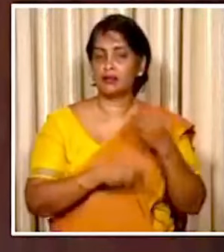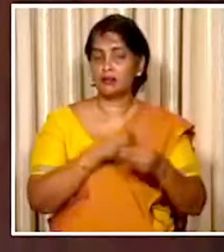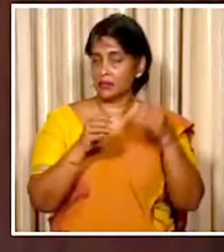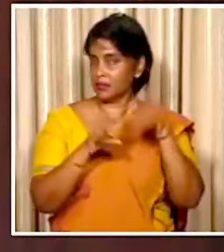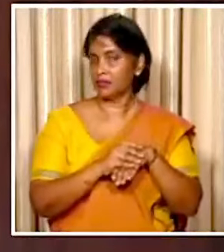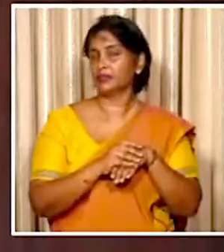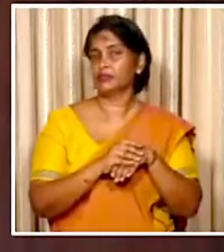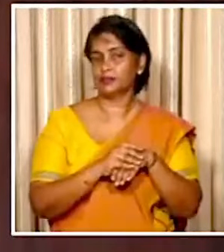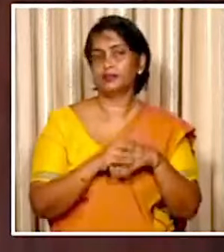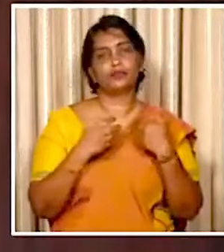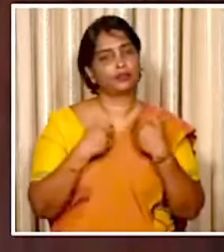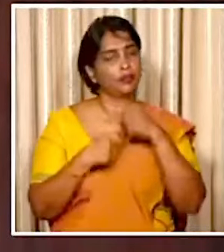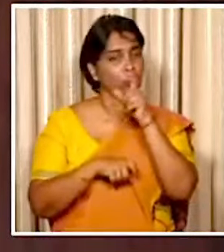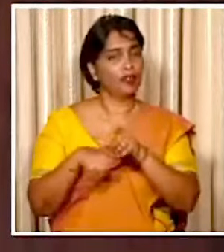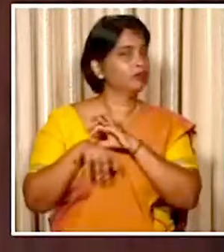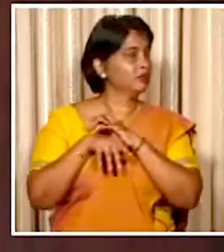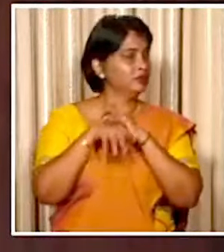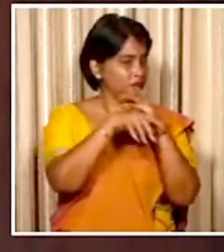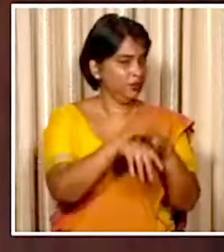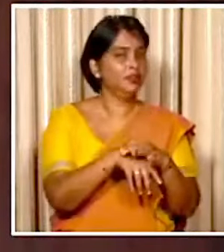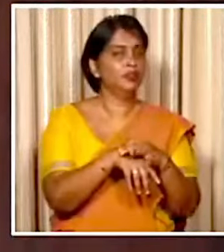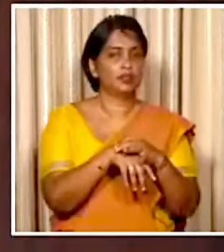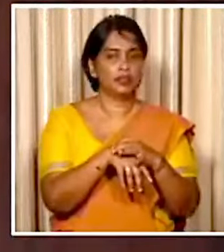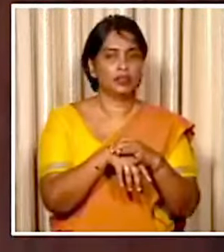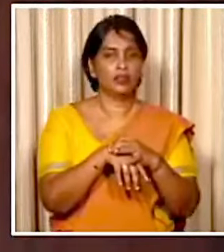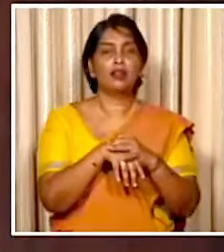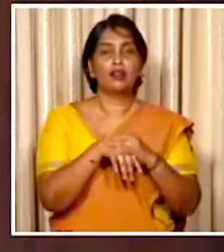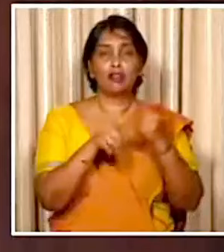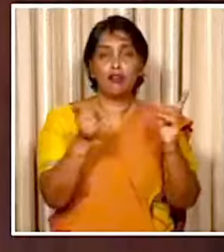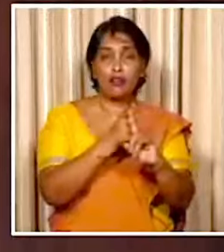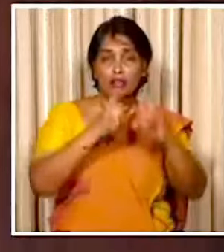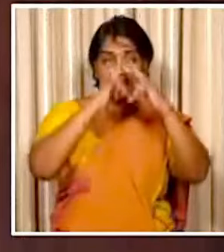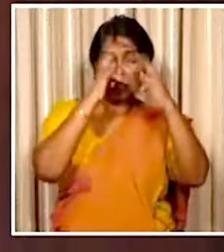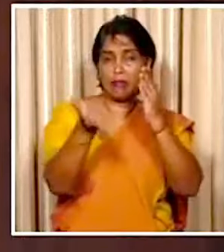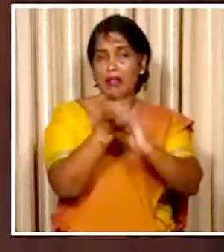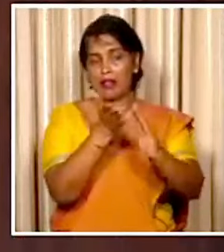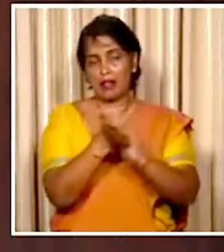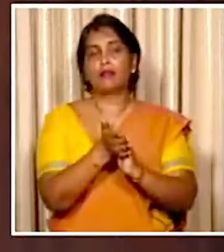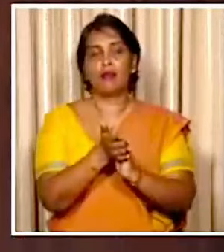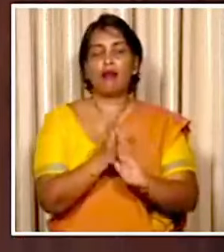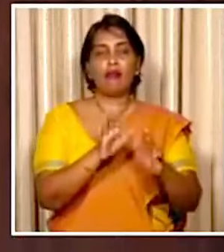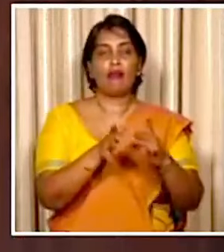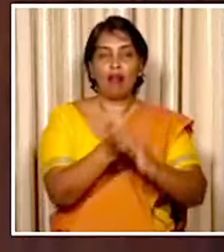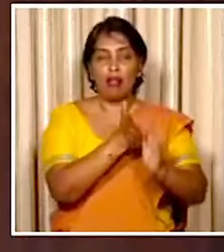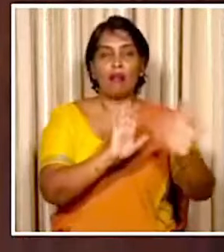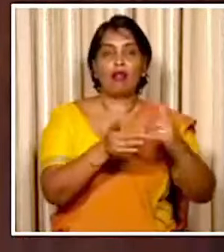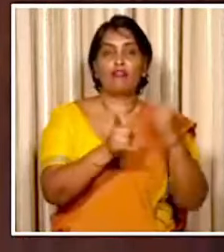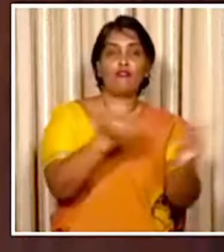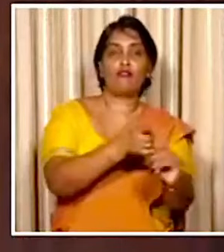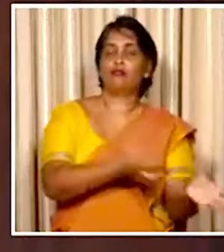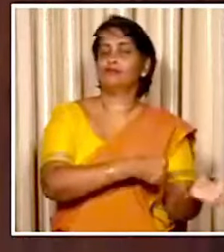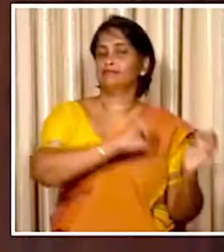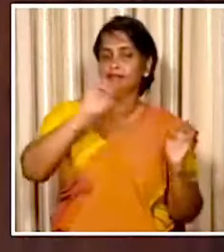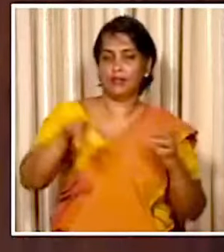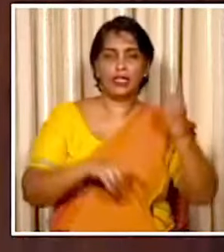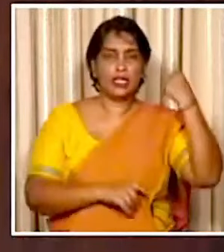තුළ අපේ අය අරංගිල ගරු කතානායකතුමනි අරංගියන්නේ කැම්ප් හෙල්පර්ස්ලා විදියට. හැබැයි අරංගිල්ල වුණ යුද්ධයට පාවිච්චි කරනවා. පාවිච්චි කරලා